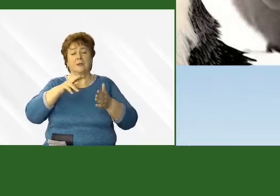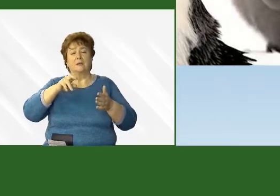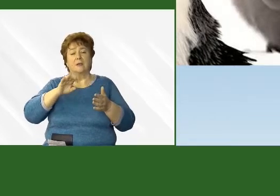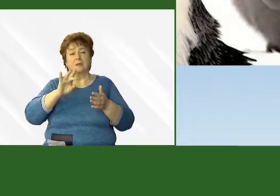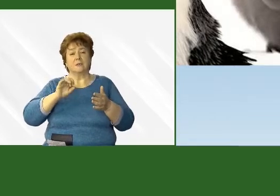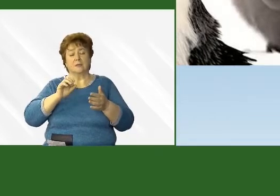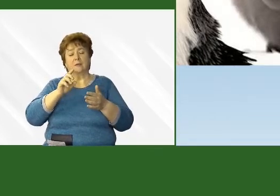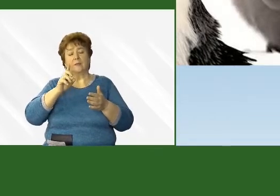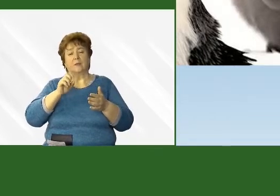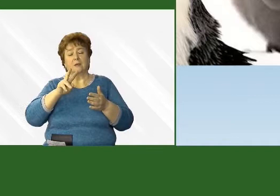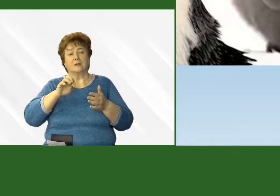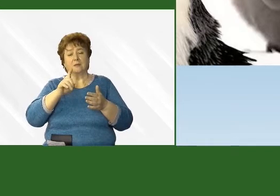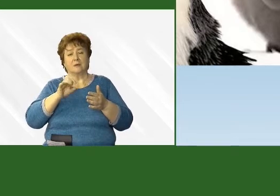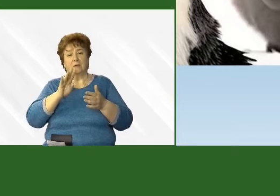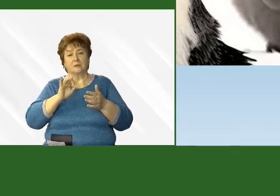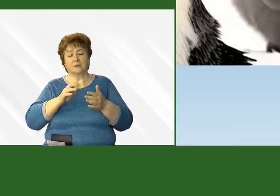Лазарева